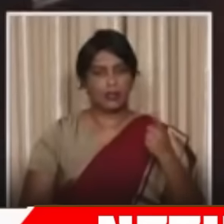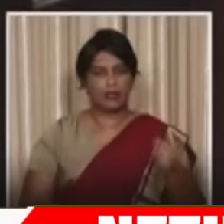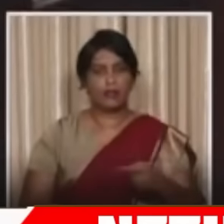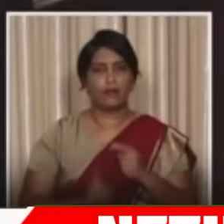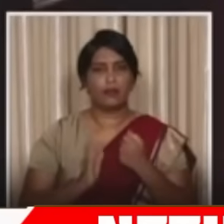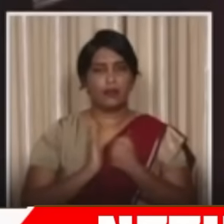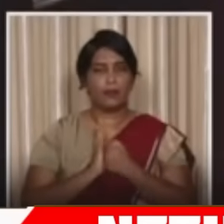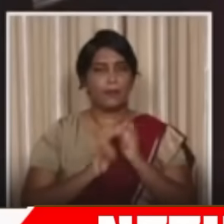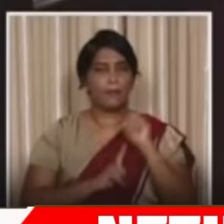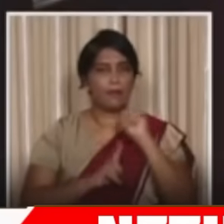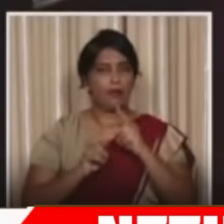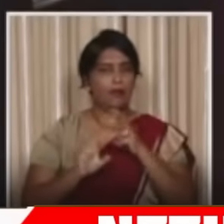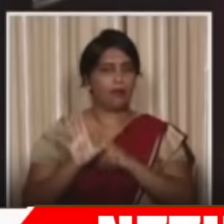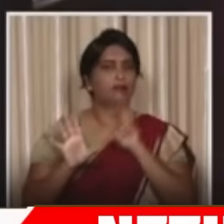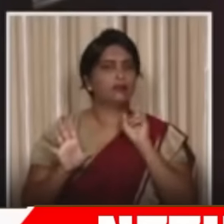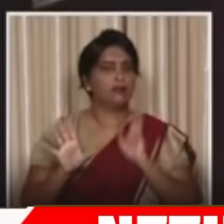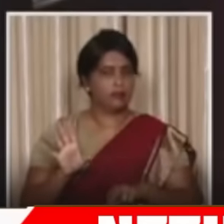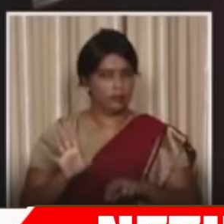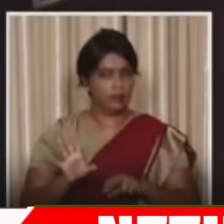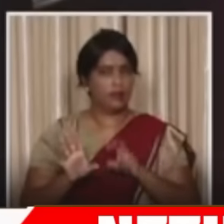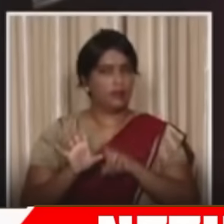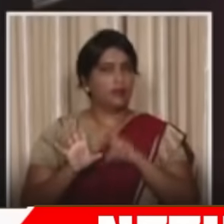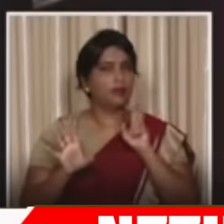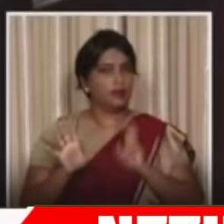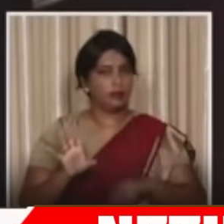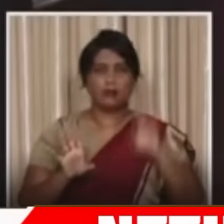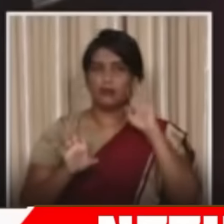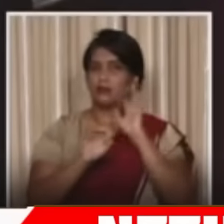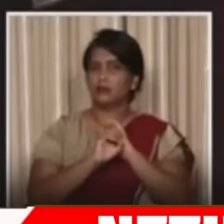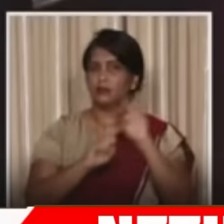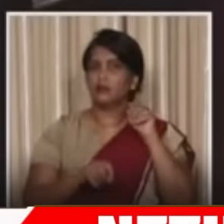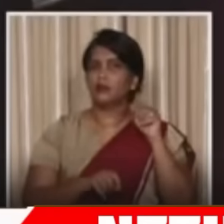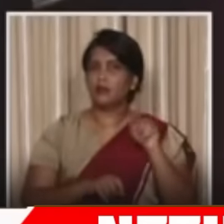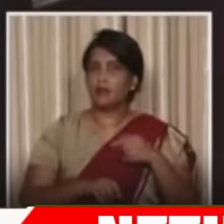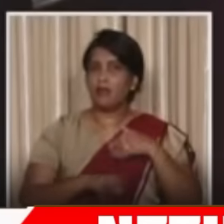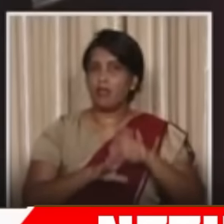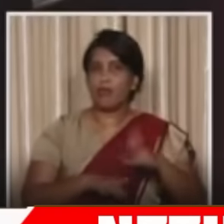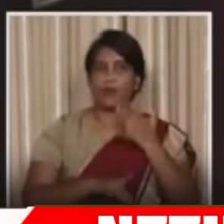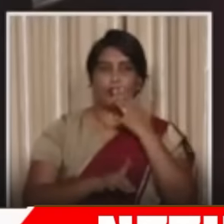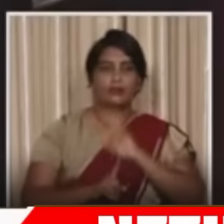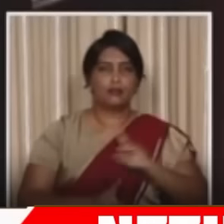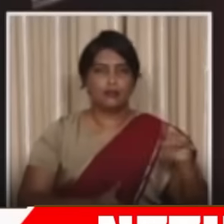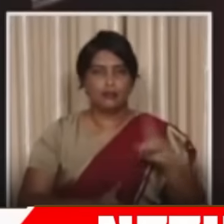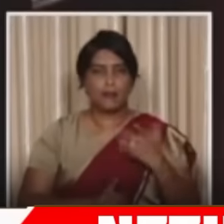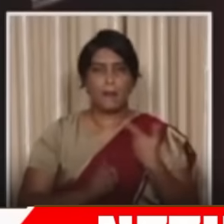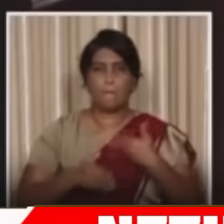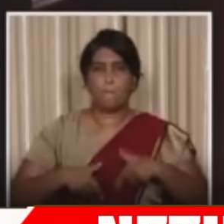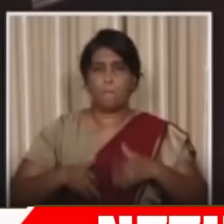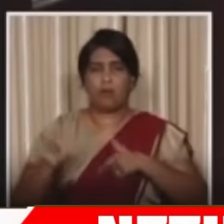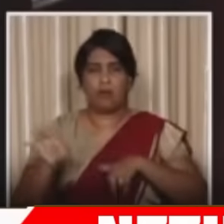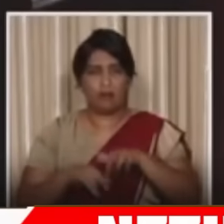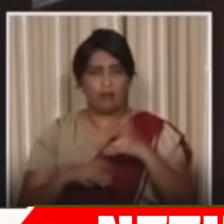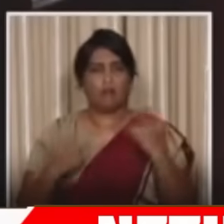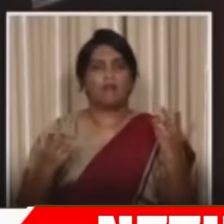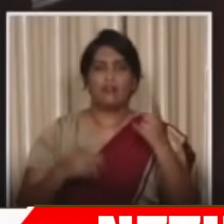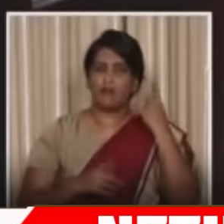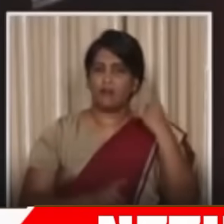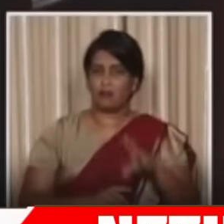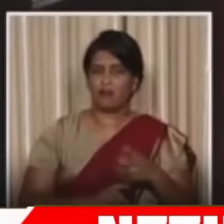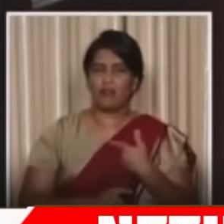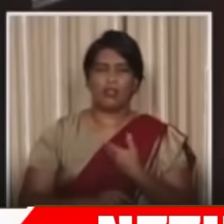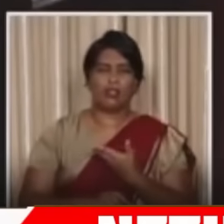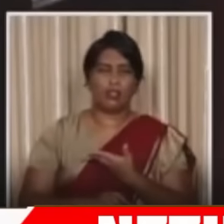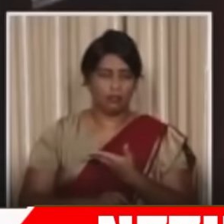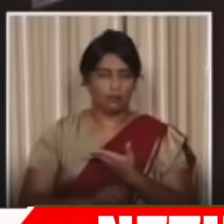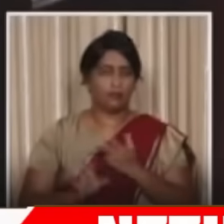පාර්ලිමේන්තු මන්ත්‍රීවරයෙක් ඉල්ලස් වුණා. ඉල්ලස් වෙලා එතුමා ප්‍රකාශයක් කරා, එතුමාගේ ළමයි ඉස්කෝලේ යවන්න බෑ, එතුමාට පාරේ යන්න බෑ. ඒ නිසා